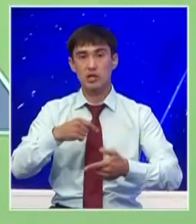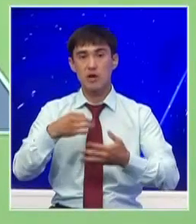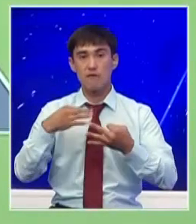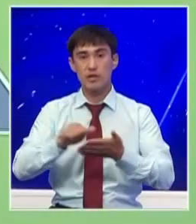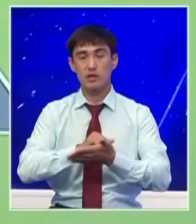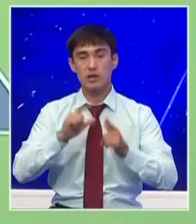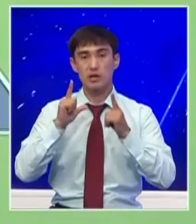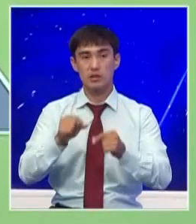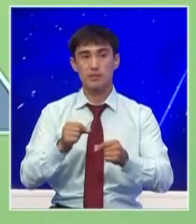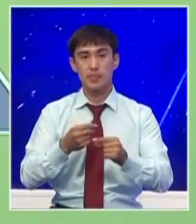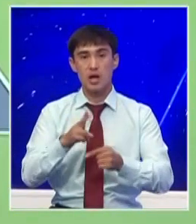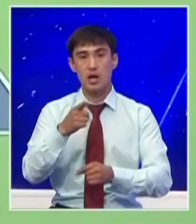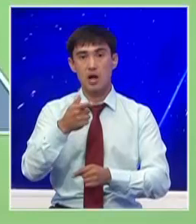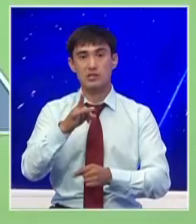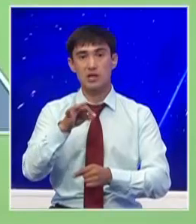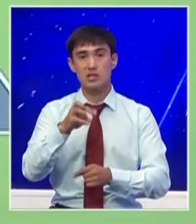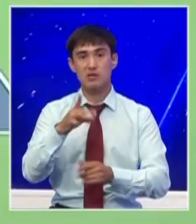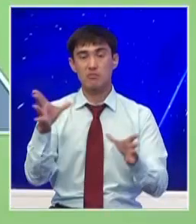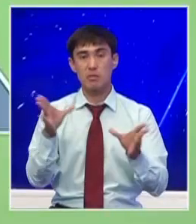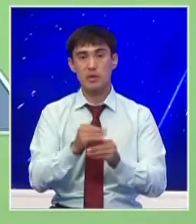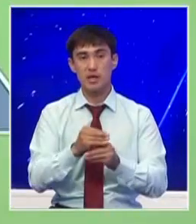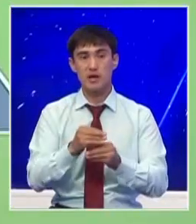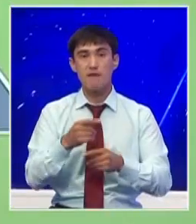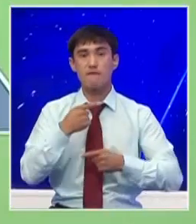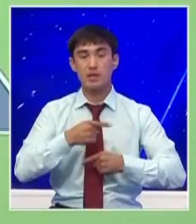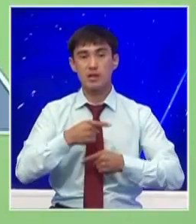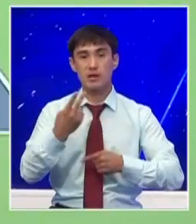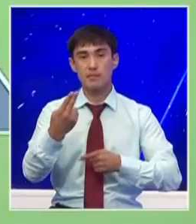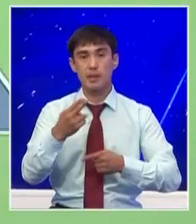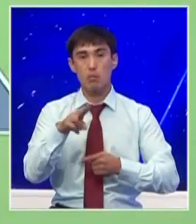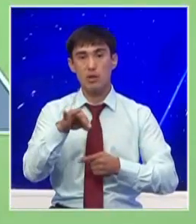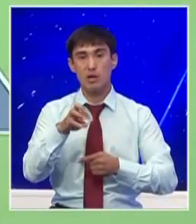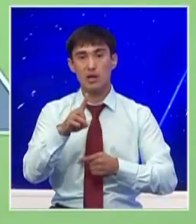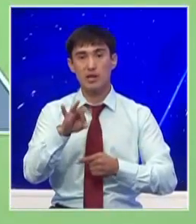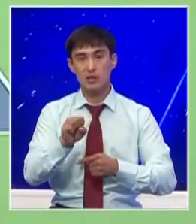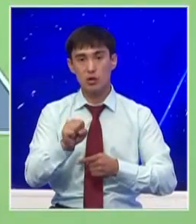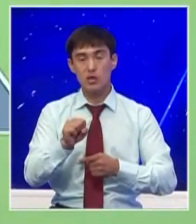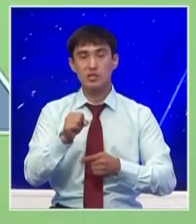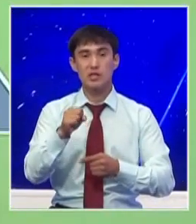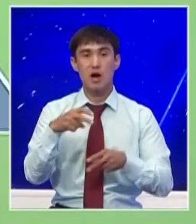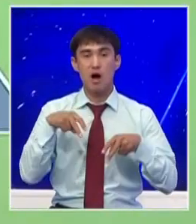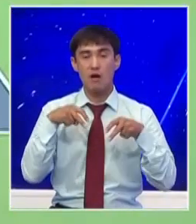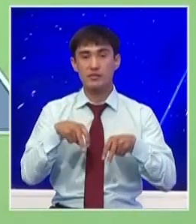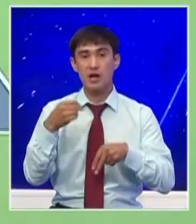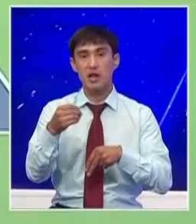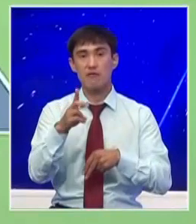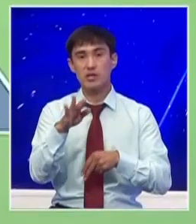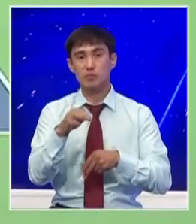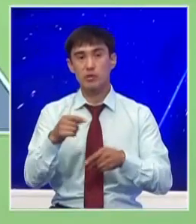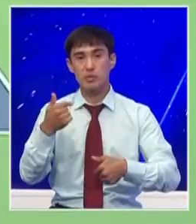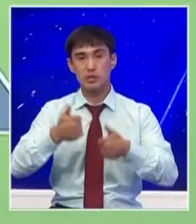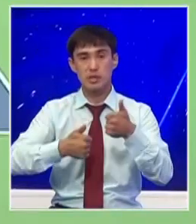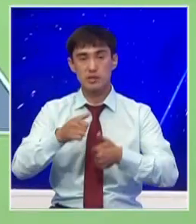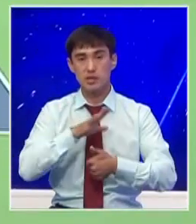алды. Ол эквадорлық Гонсало Эскобармен бірге ширек финалда монакалық Ромен Арниада және австралиялық Сэм Вайсборнмен кортқа